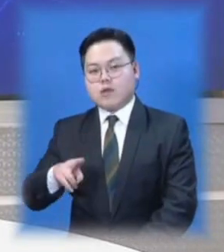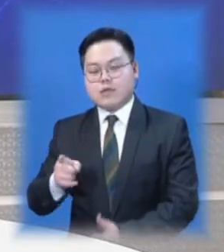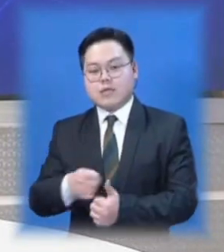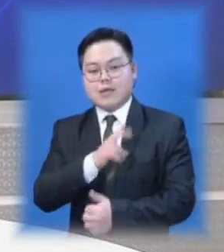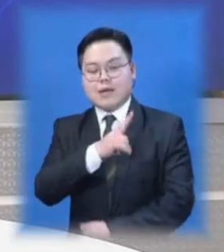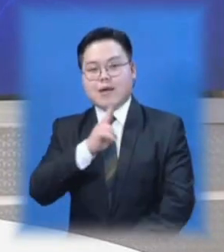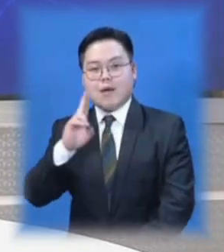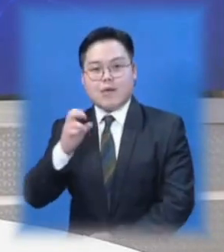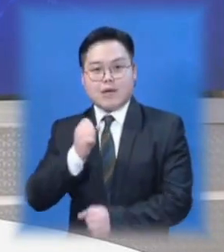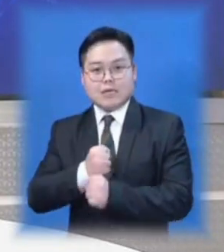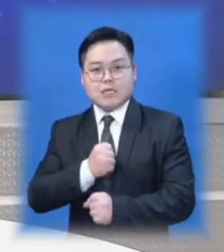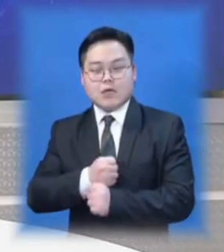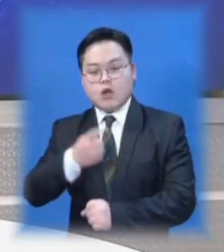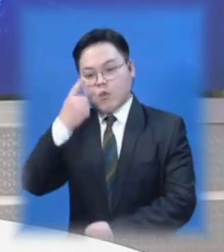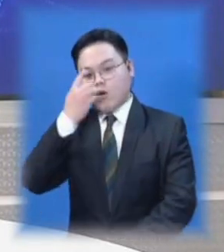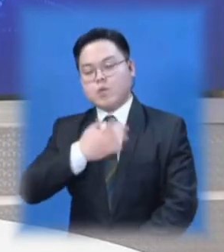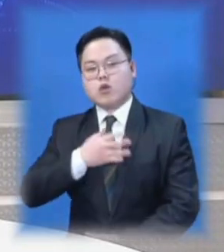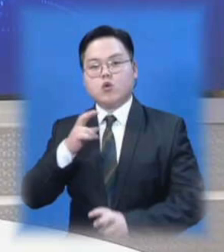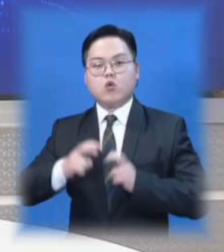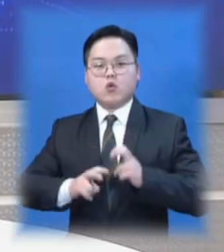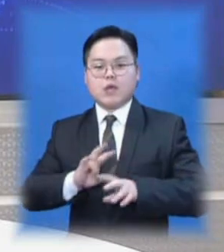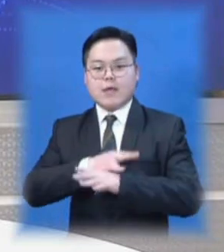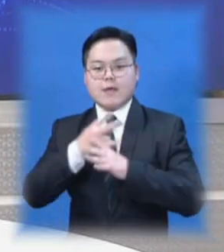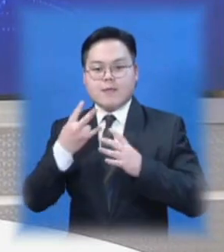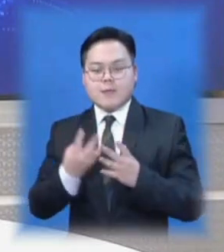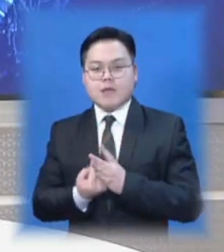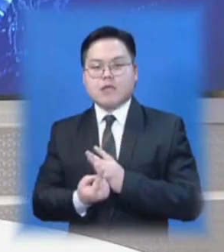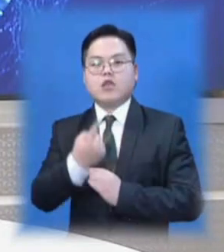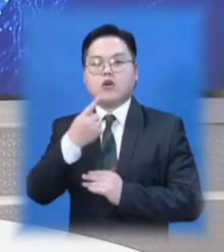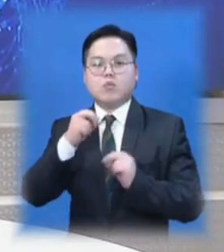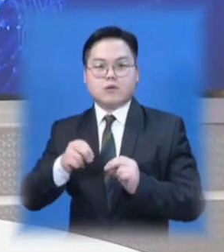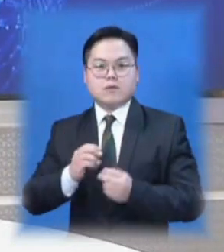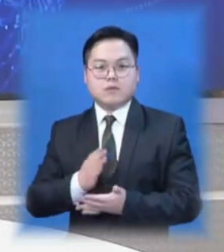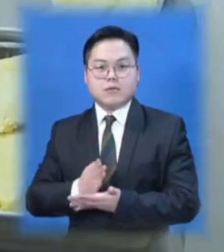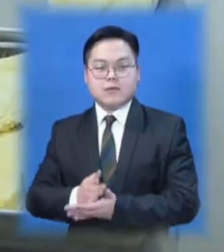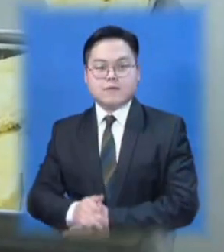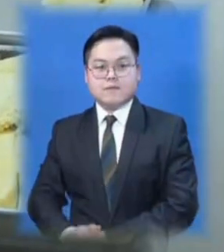хөдөлгөөнд дээрх үндэсний үйлдвэрлэгч нэгдэж байгаа мэдээлээ.